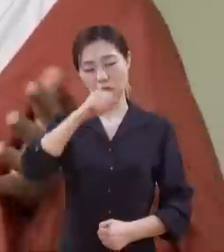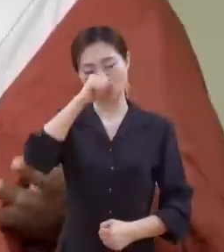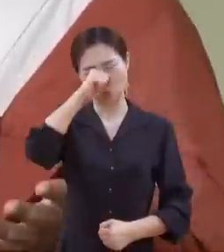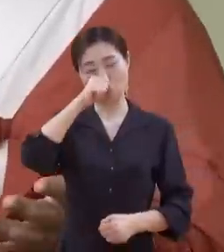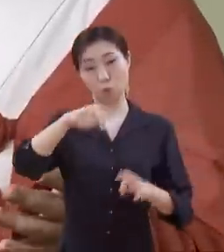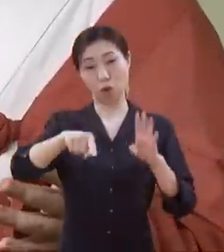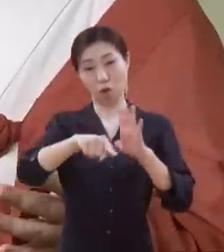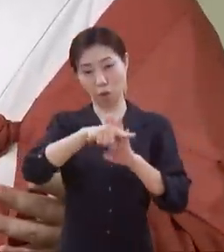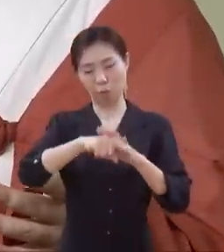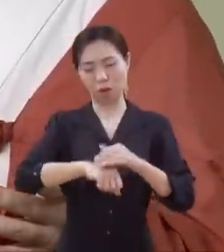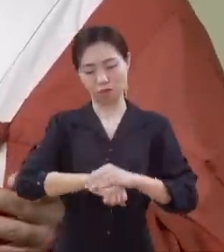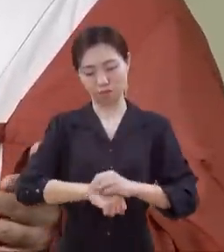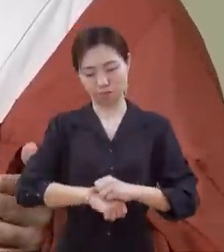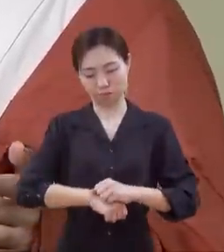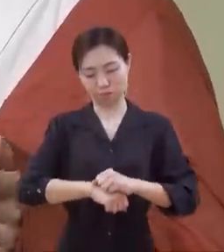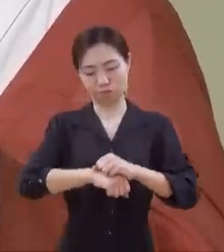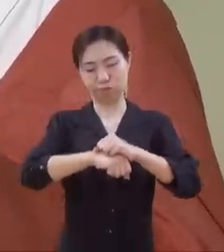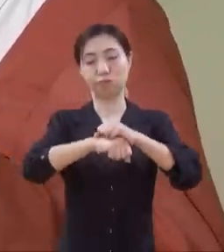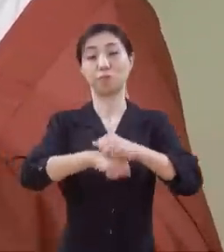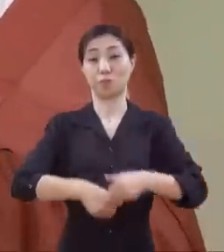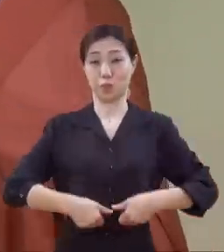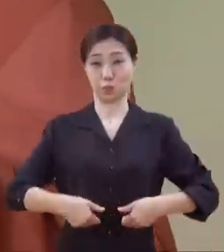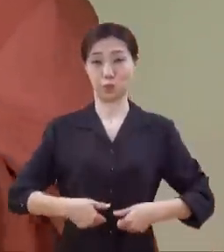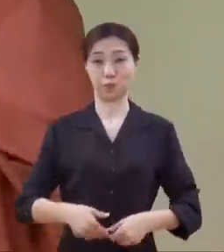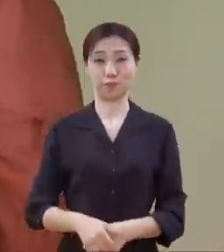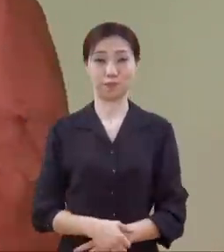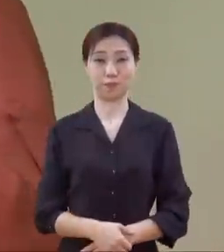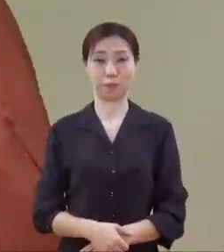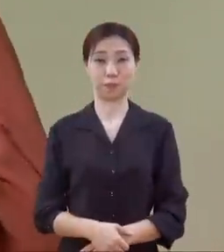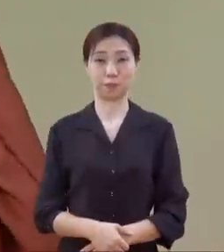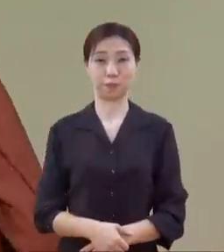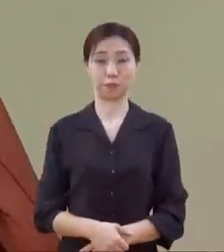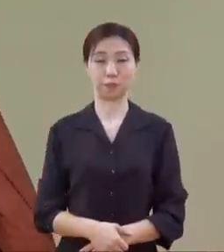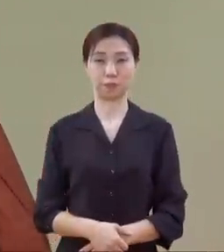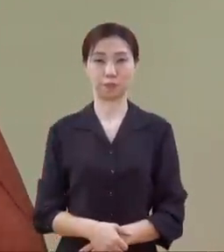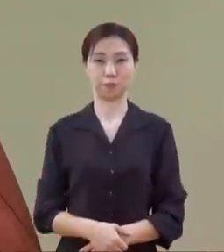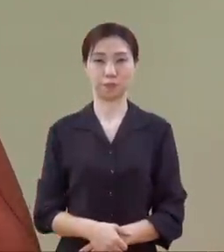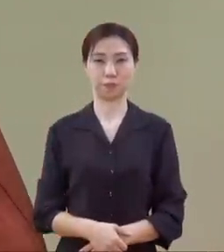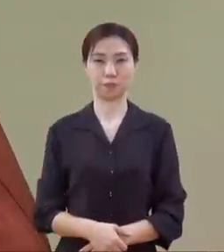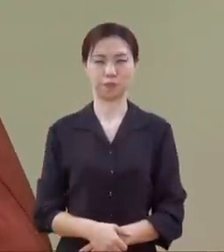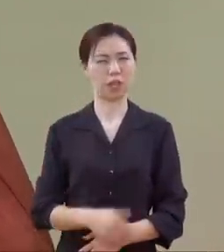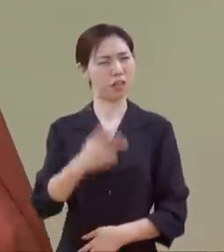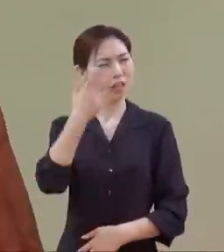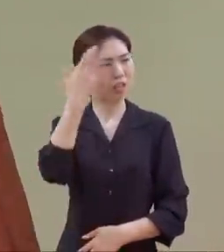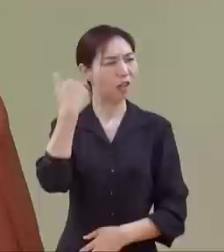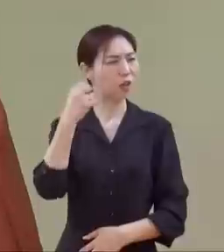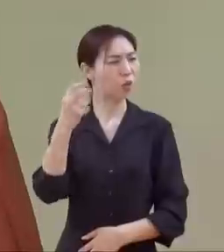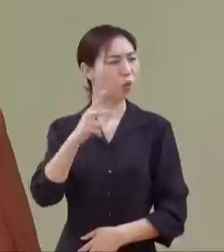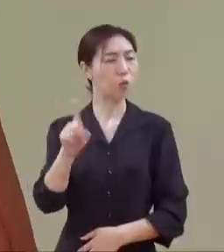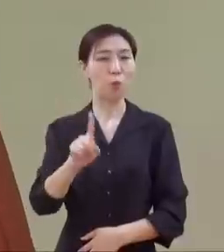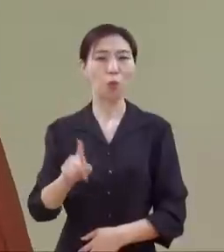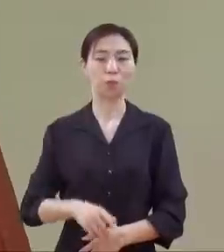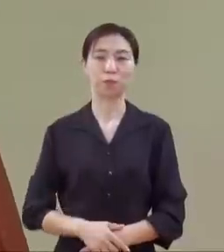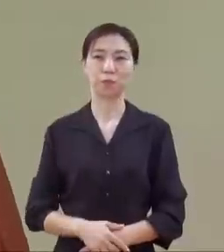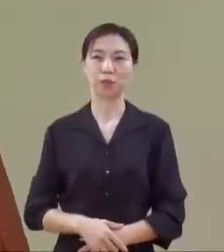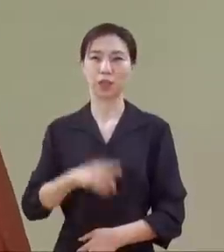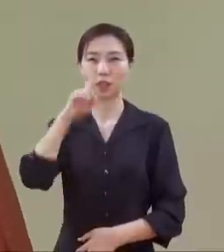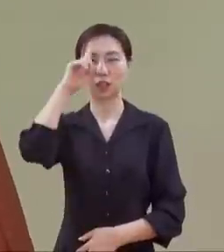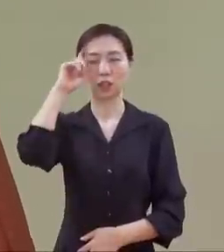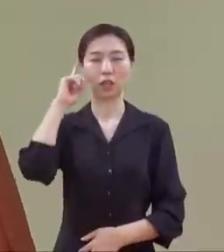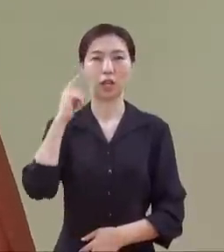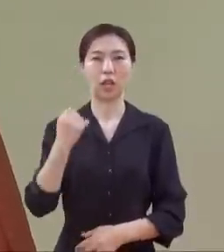어느 여성 불자님이 계셨는데 남편하고 이렇게 이제 맞벌이를 하시던